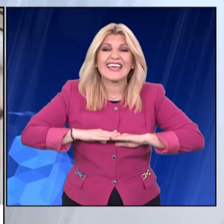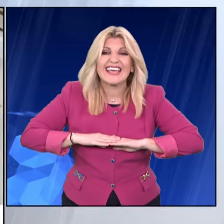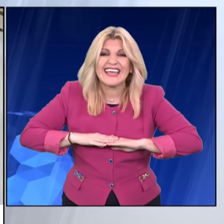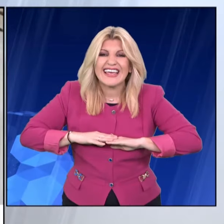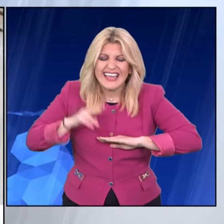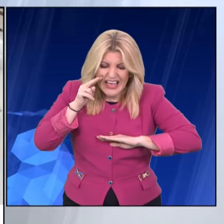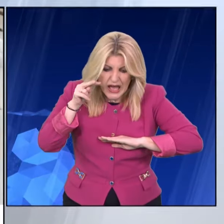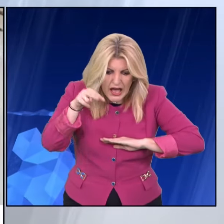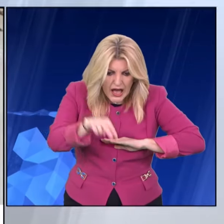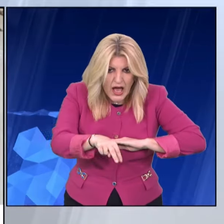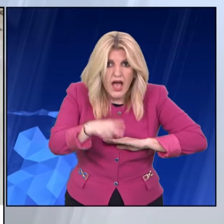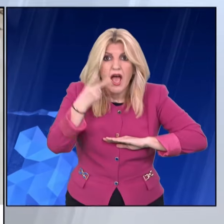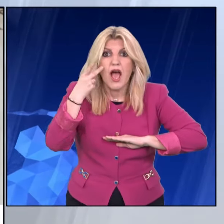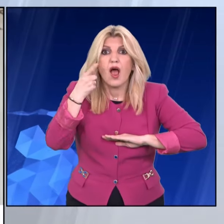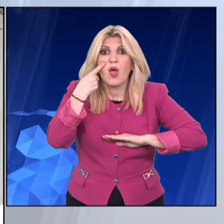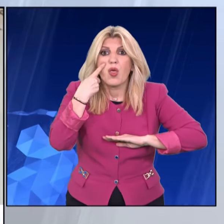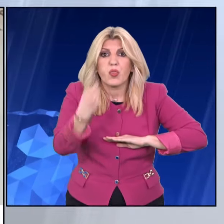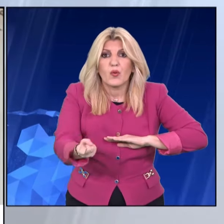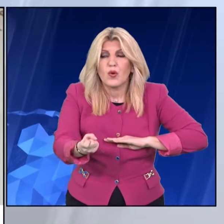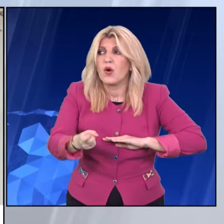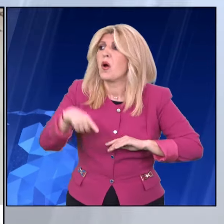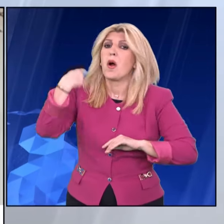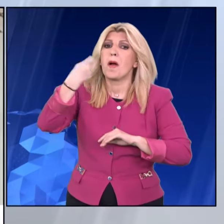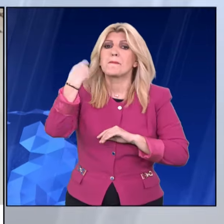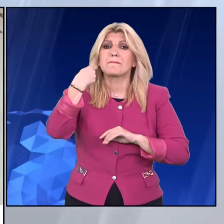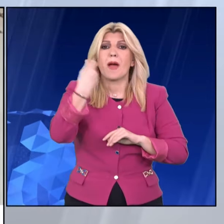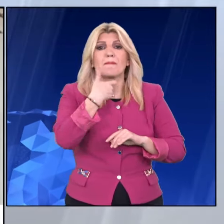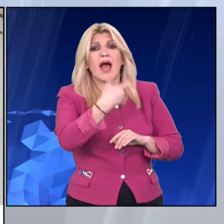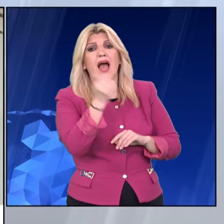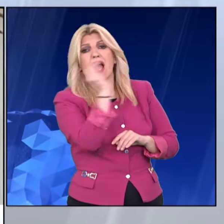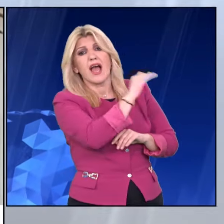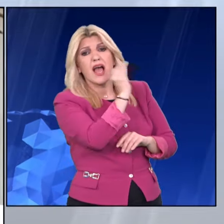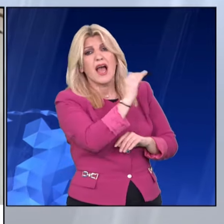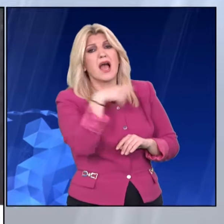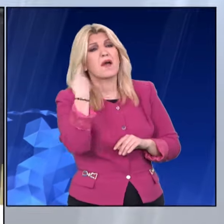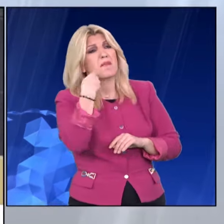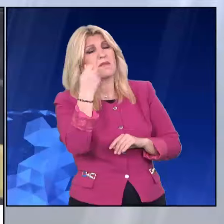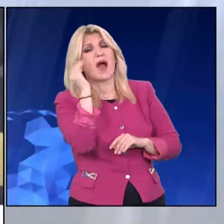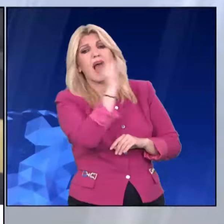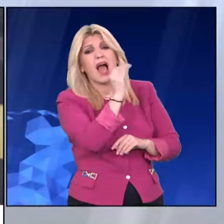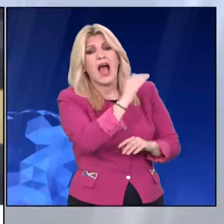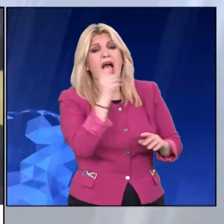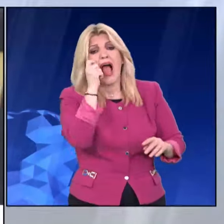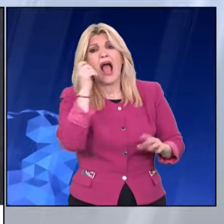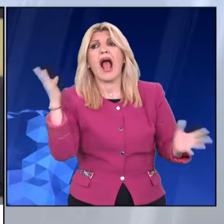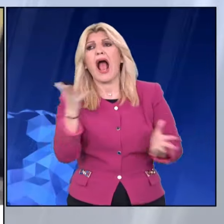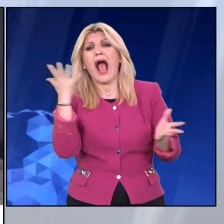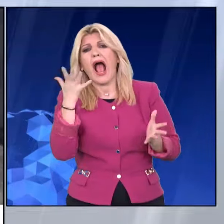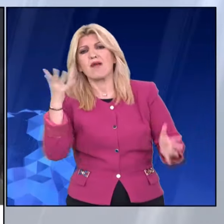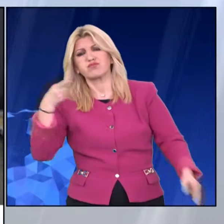σκηνή και φώναζε στη μαμά του: «Μαμά, μαμά, ένας κακός σκότωσε τον παπά μας». Ο κακός που είδε το